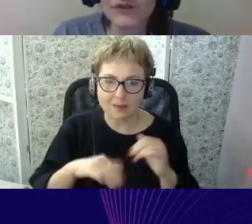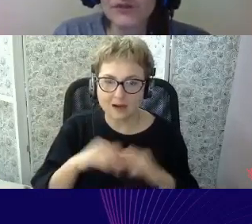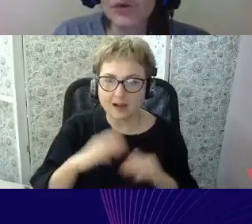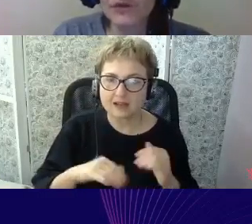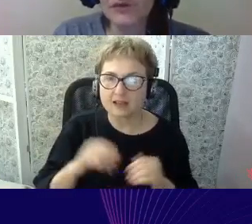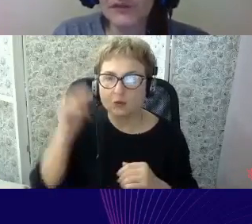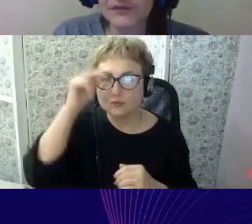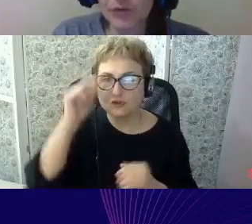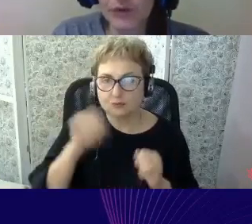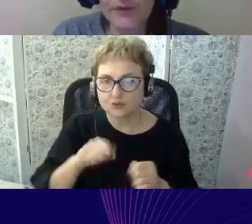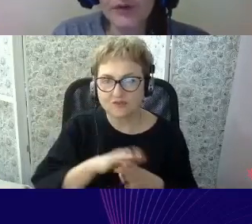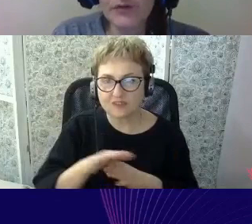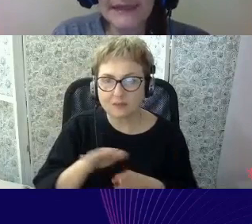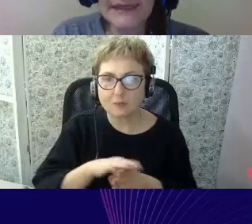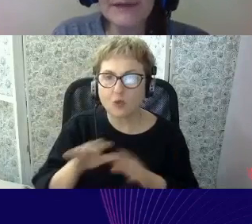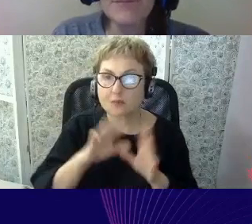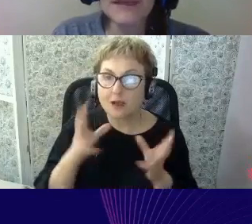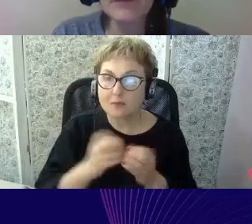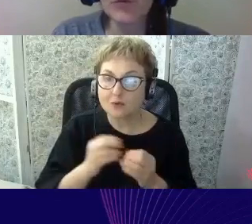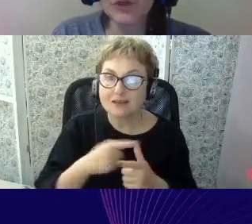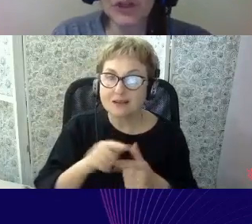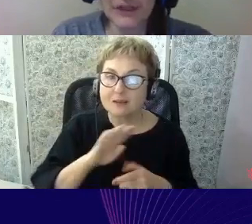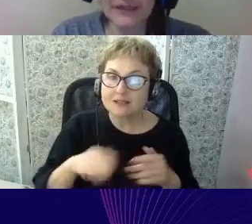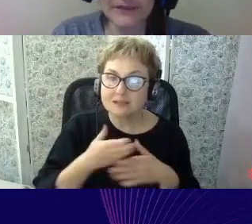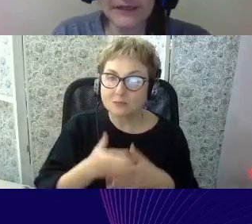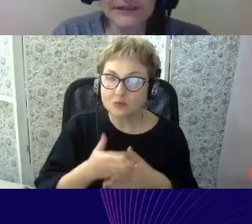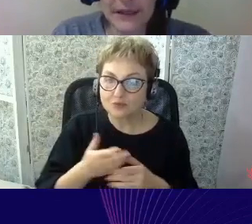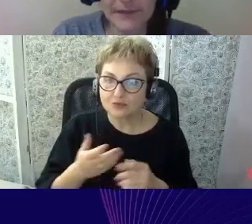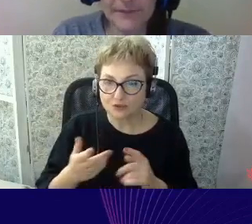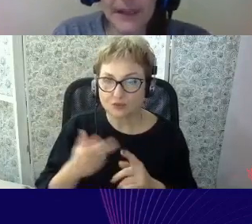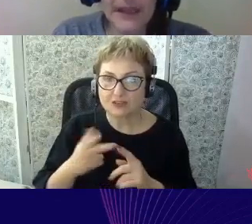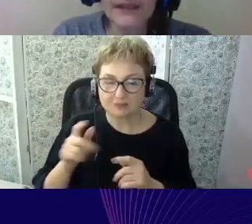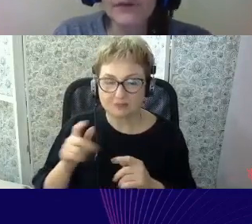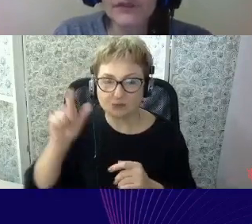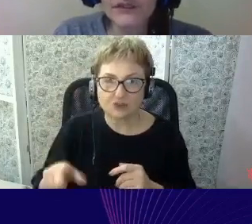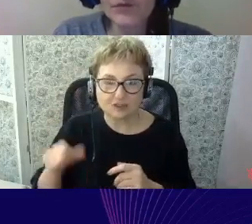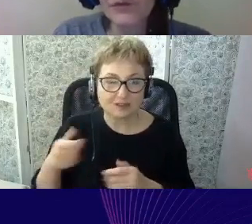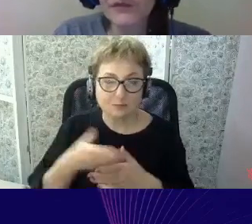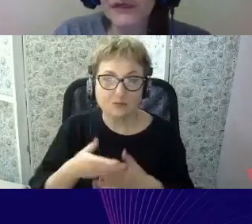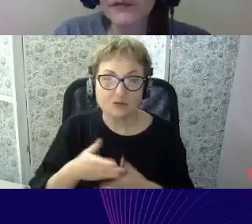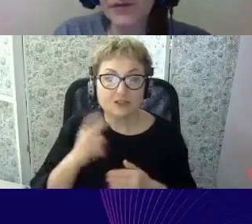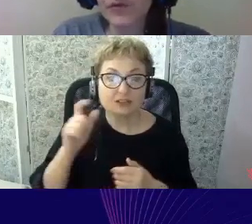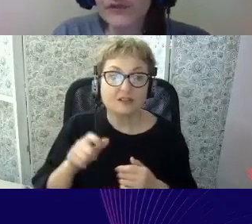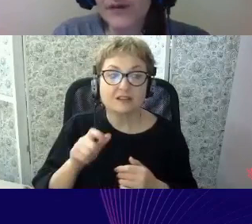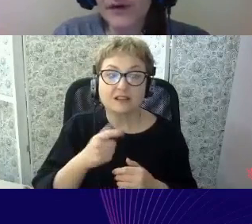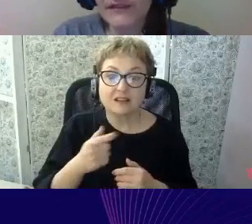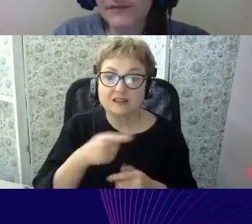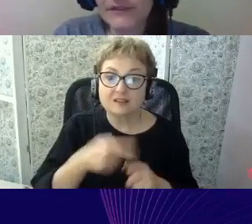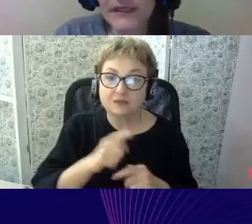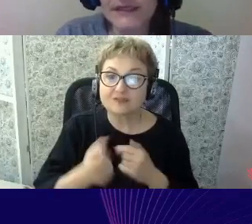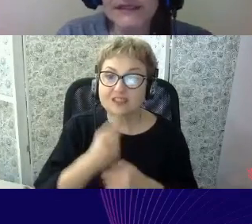обучающийся сможет выполнить в полном объеме или без помощи третьего лица. И вот здесь будет возникать вопрос